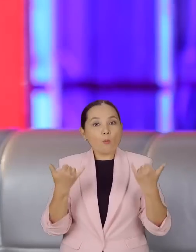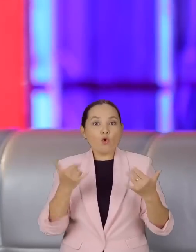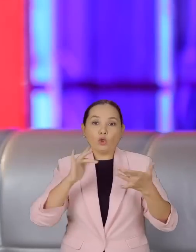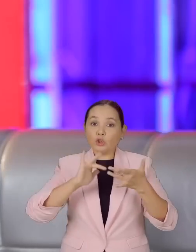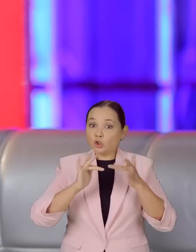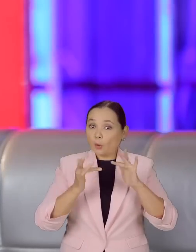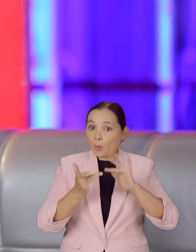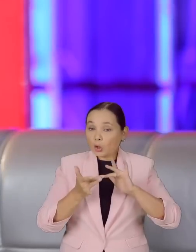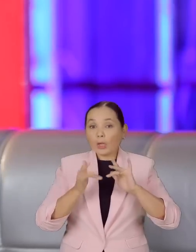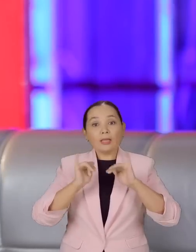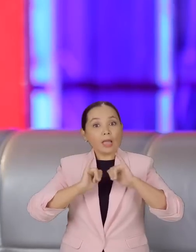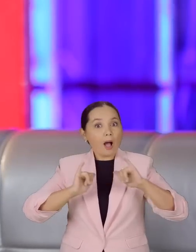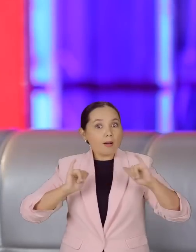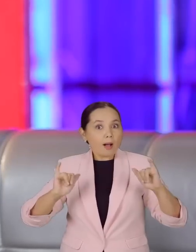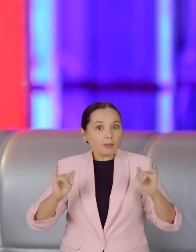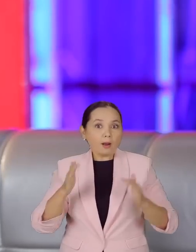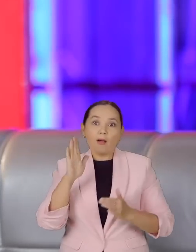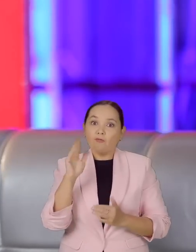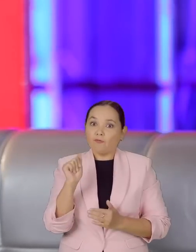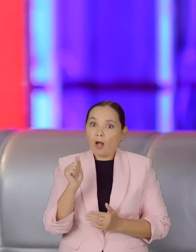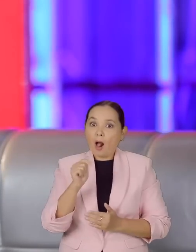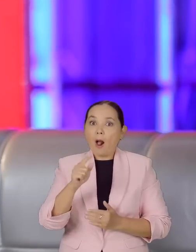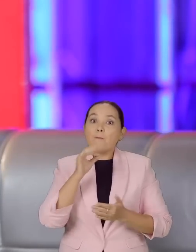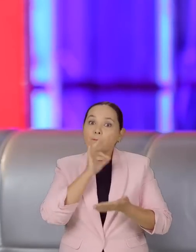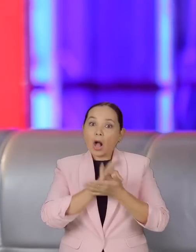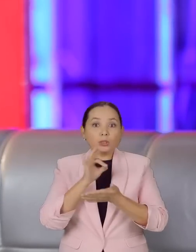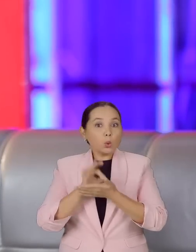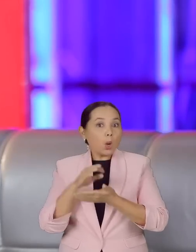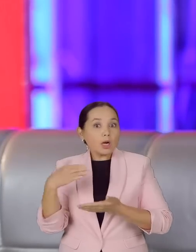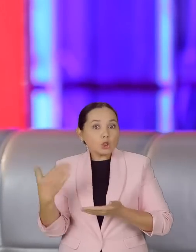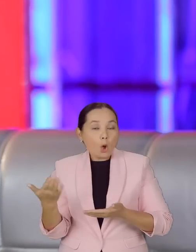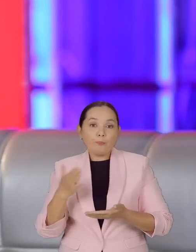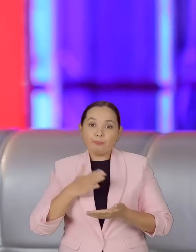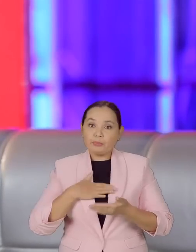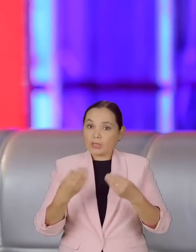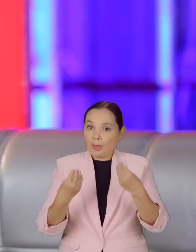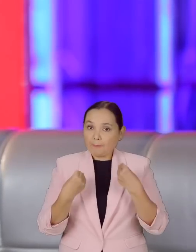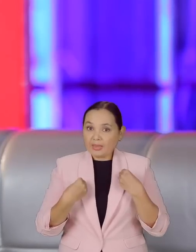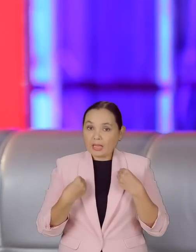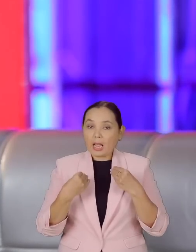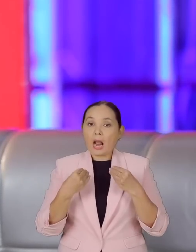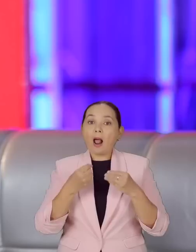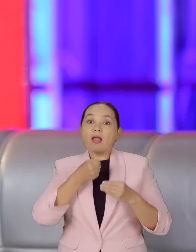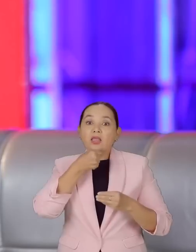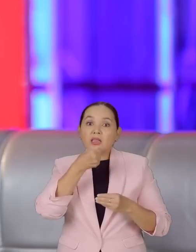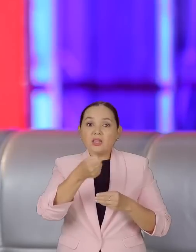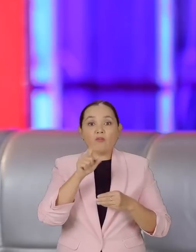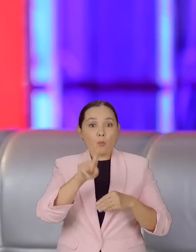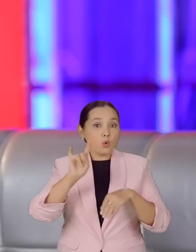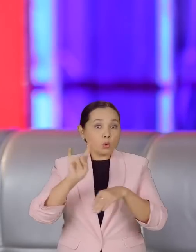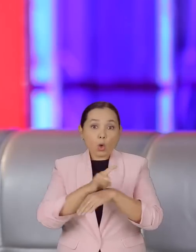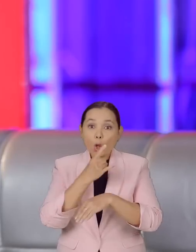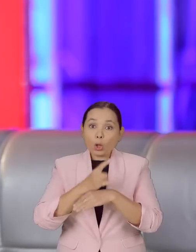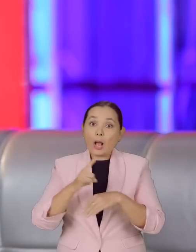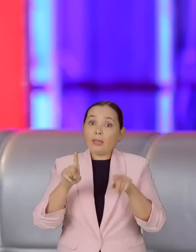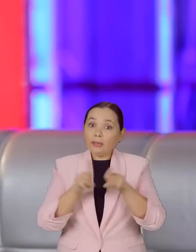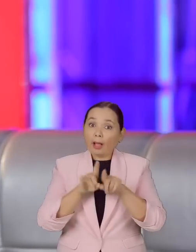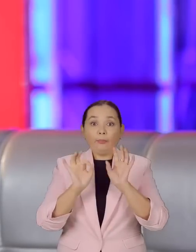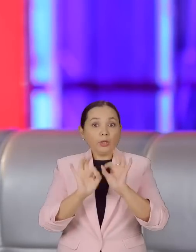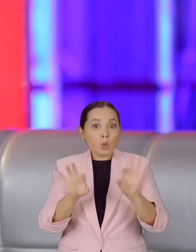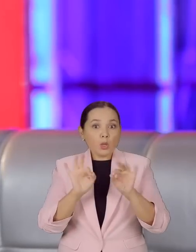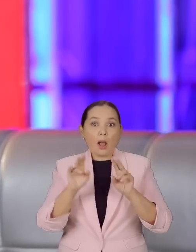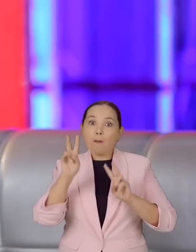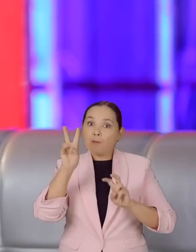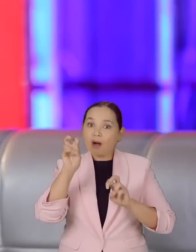ijtimoiy tarmoqlarda tarqalgan va mas'ullar tomonidan bizga berilgan intervyuda bu yolg'on deb to'xtalingan